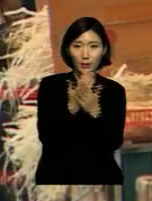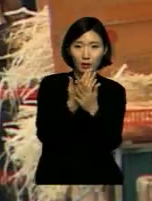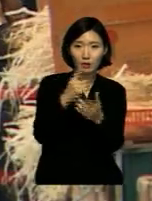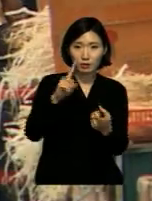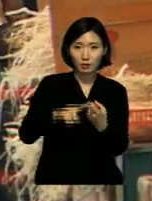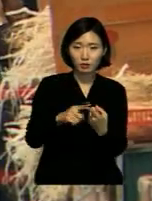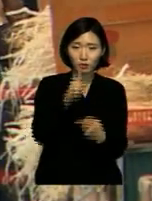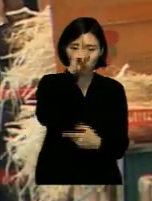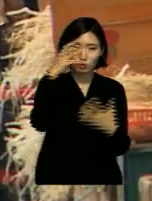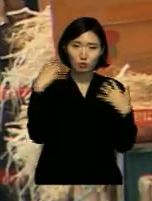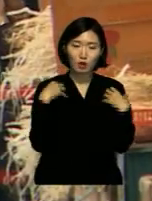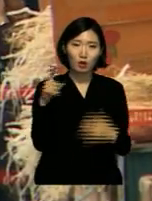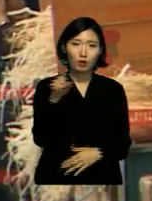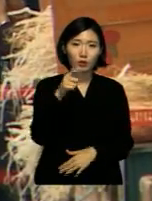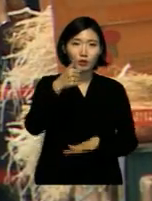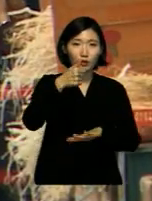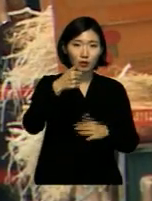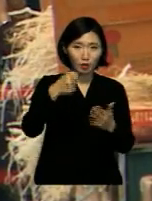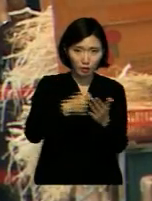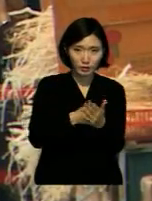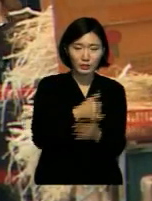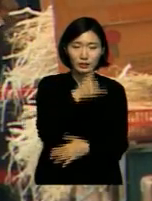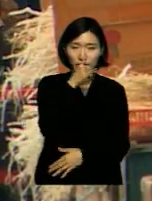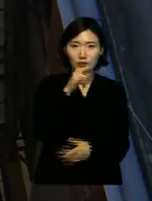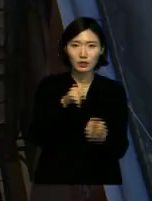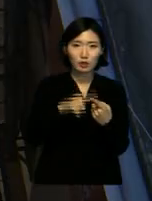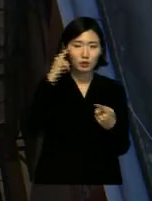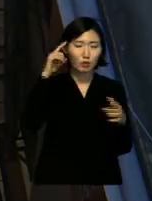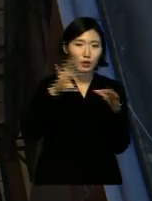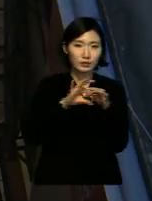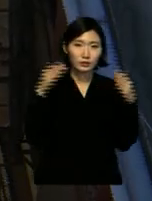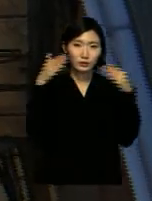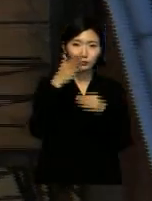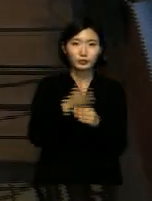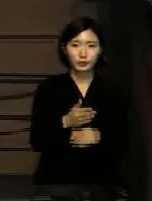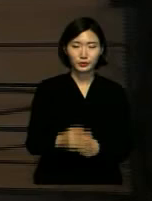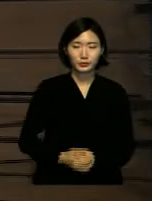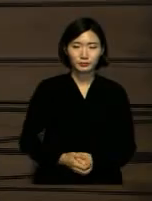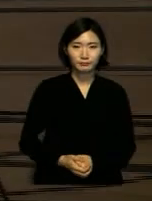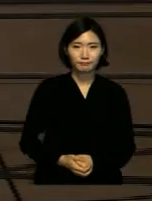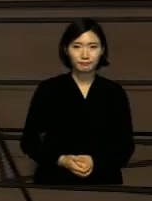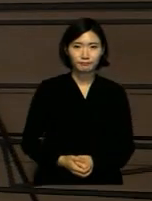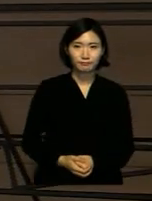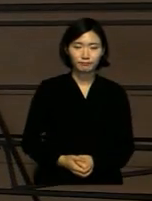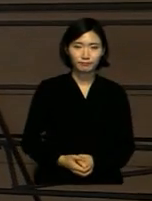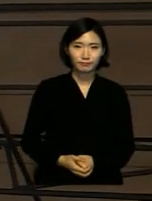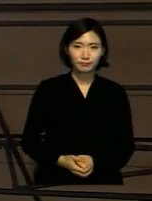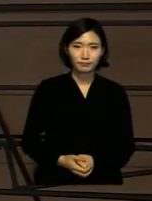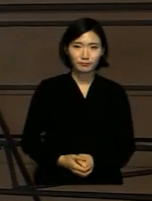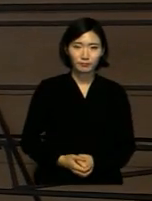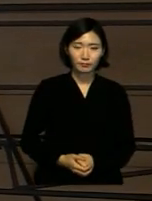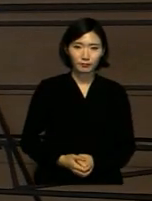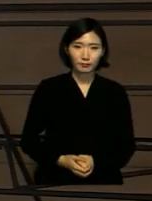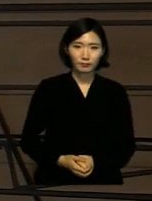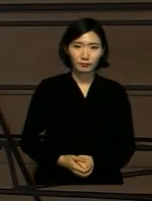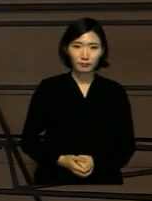놓고 정부가 어떤 결정을 할지 관심이 모아지고 있습니다. 서울경기 케이블TV 이상보입니다.